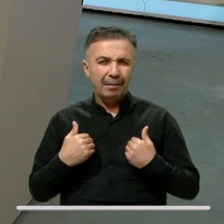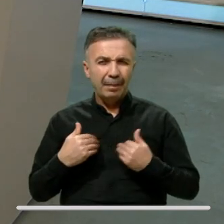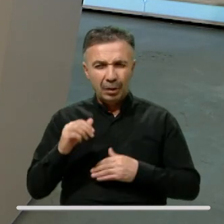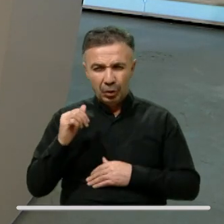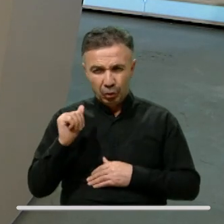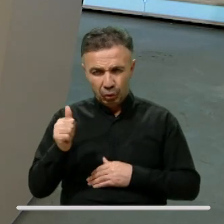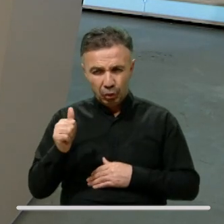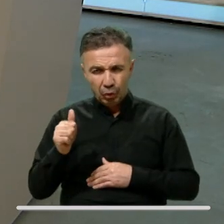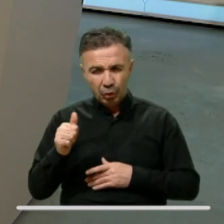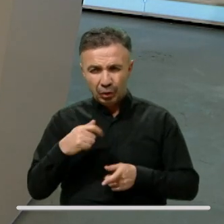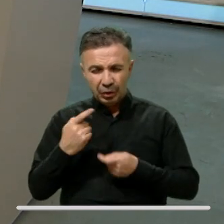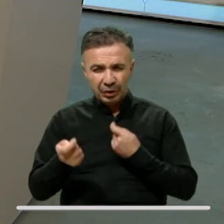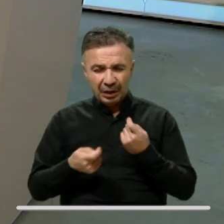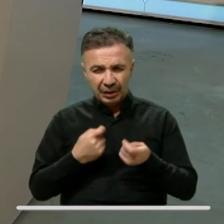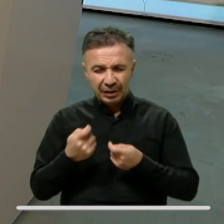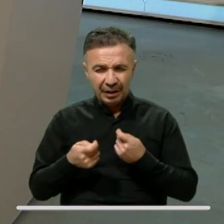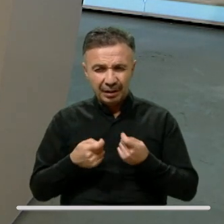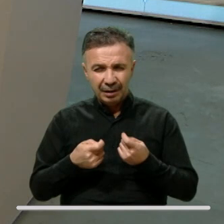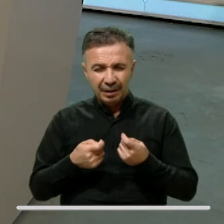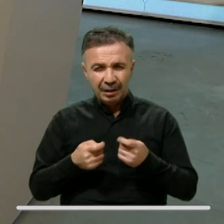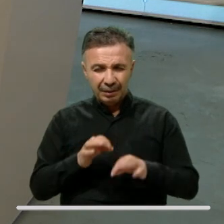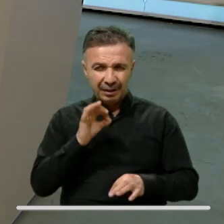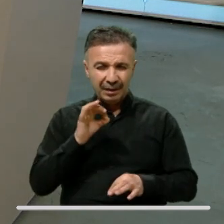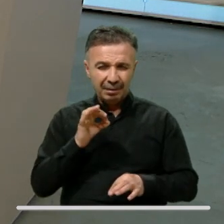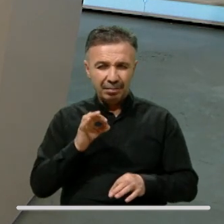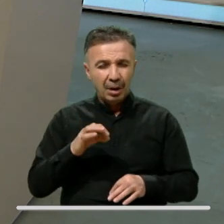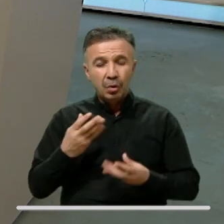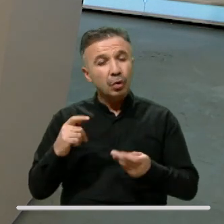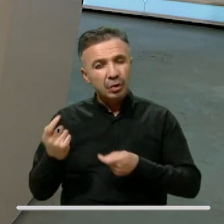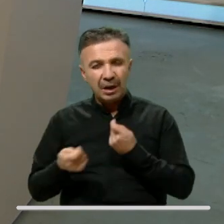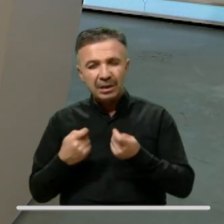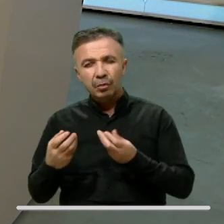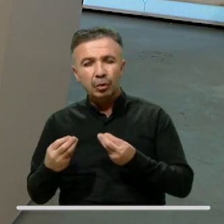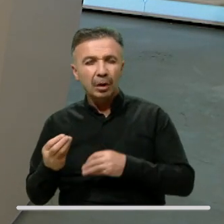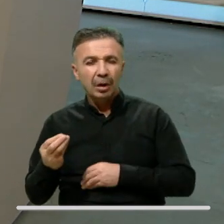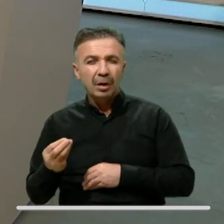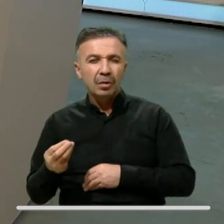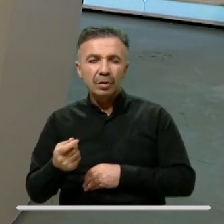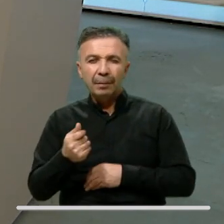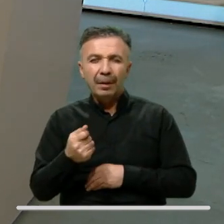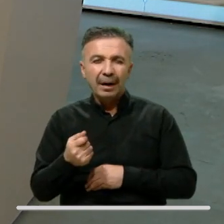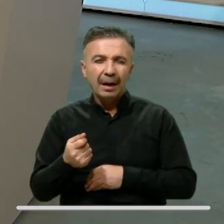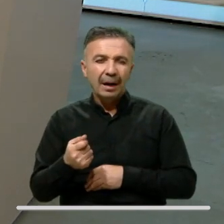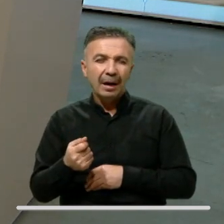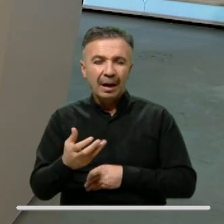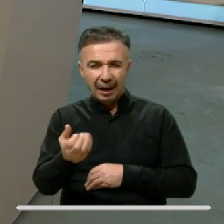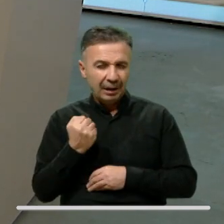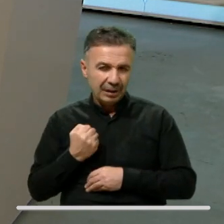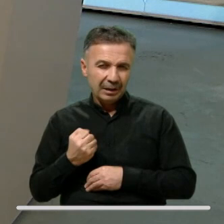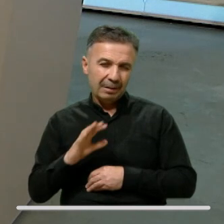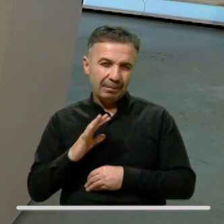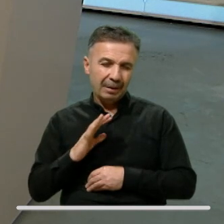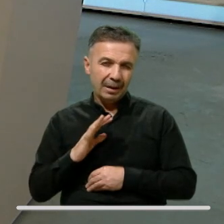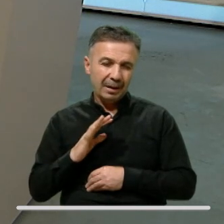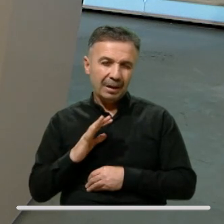insanım. Evet. Ve çok çalıştım, çok alacaklarım kaldı. Evet. Bunları ne yapmam gerekiyor?